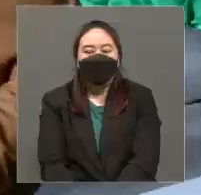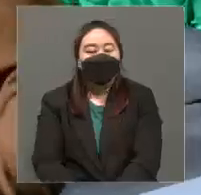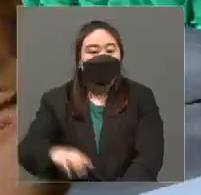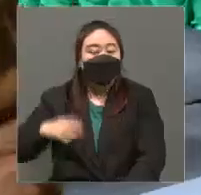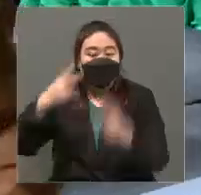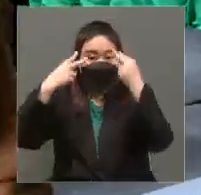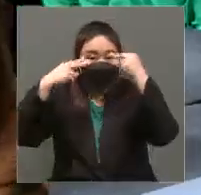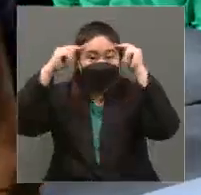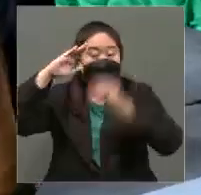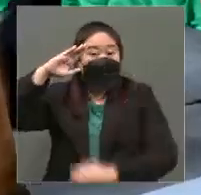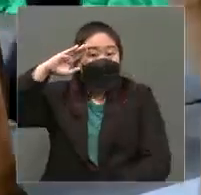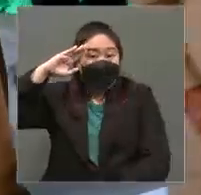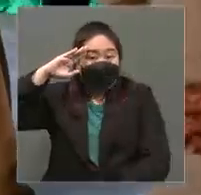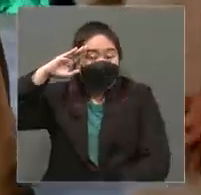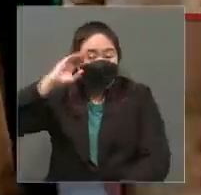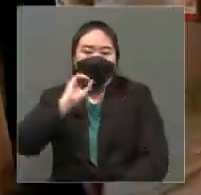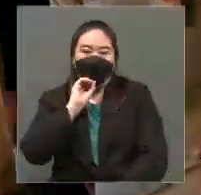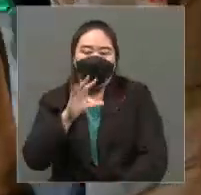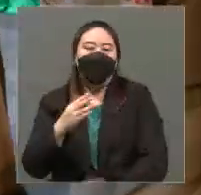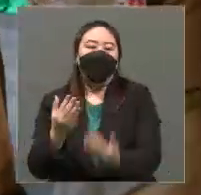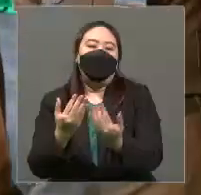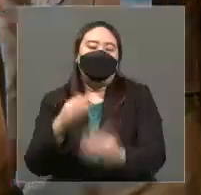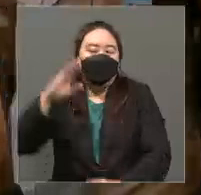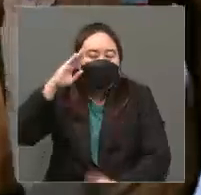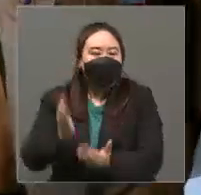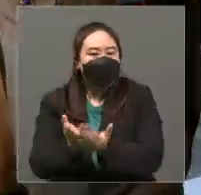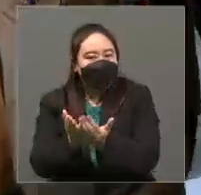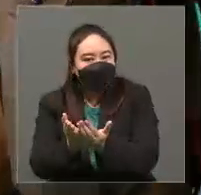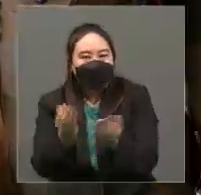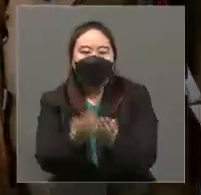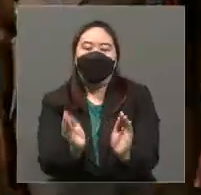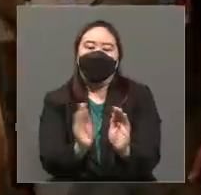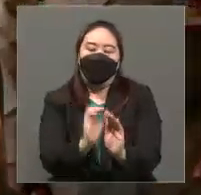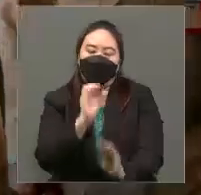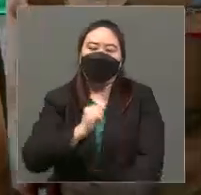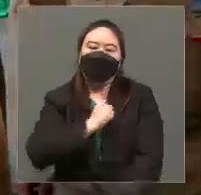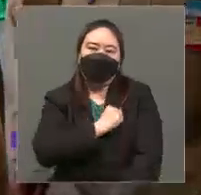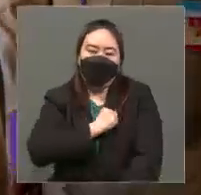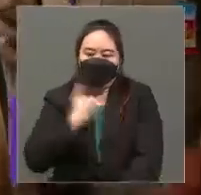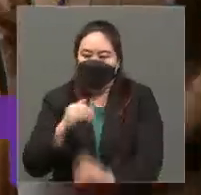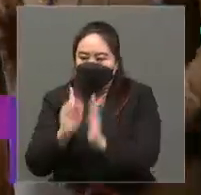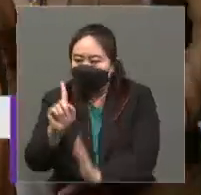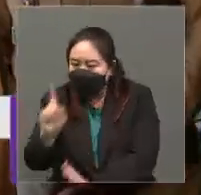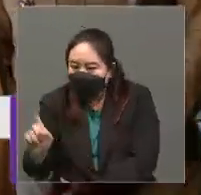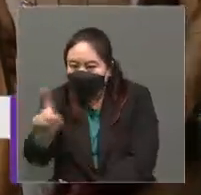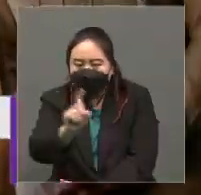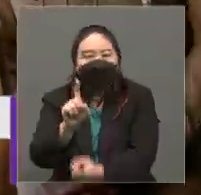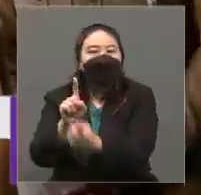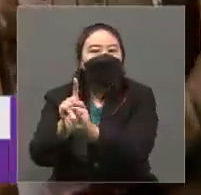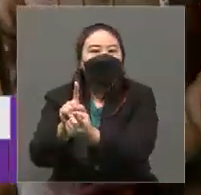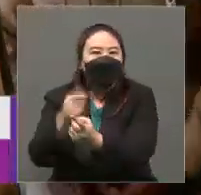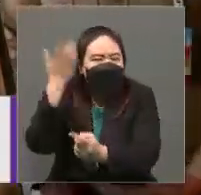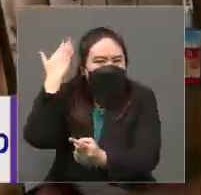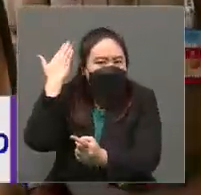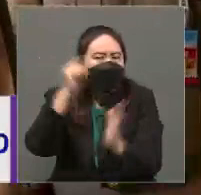ด้านพลเอกประยุทธ์จันทร์โอชานายกรัฐมนตรีก็กล่าวแสดงความเสียใจกับกองทัพเรือและครอบครัวหลังพบร่างผู้เสียชีวิตครับโดยระบุว่าตั้งแต่วันแรกจนถึง